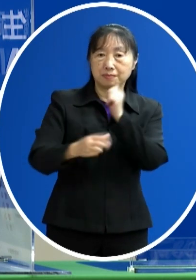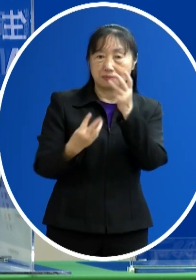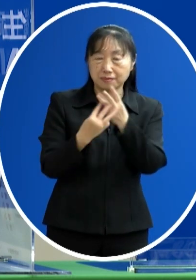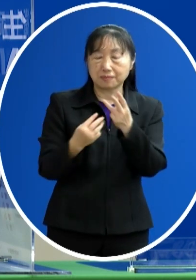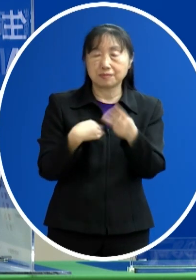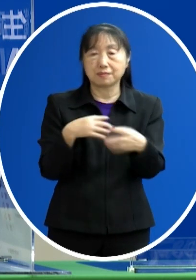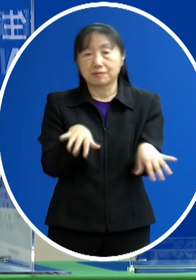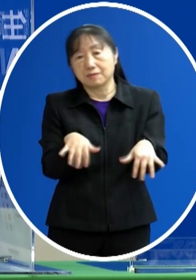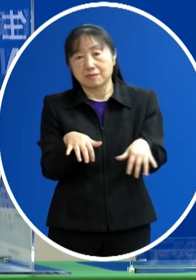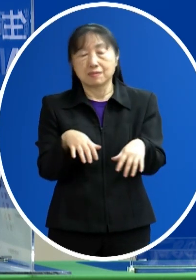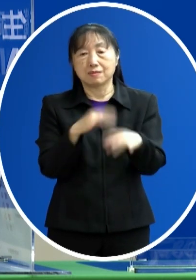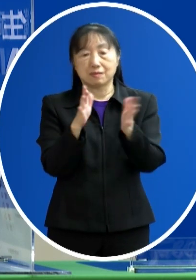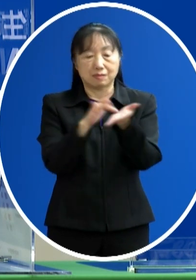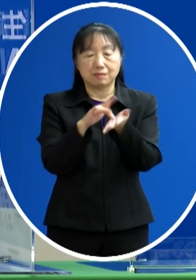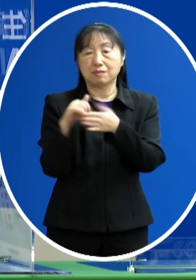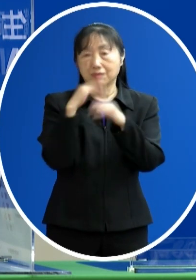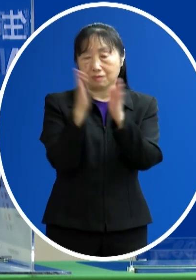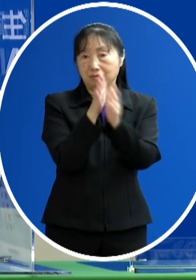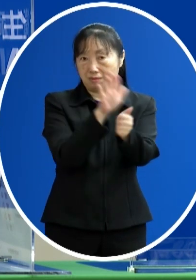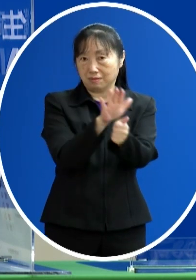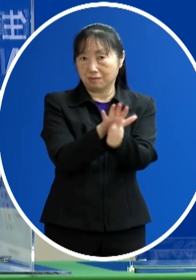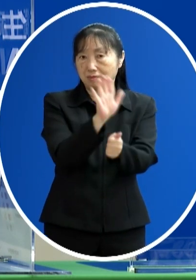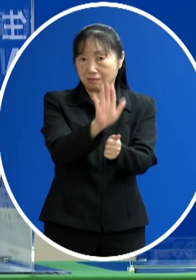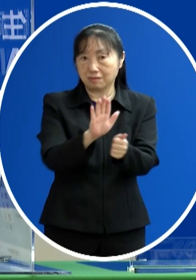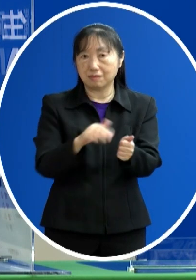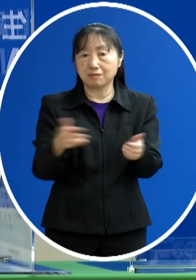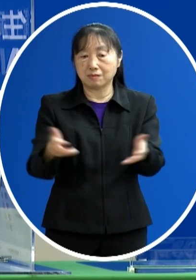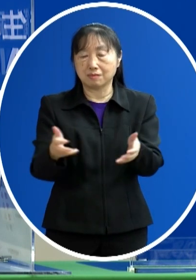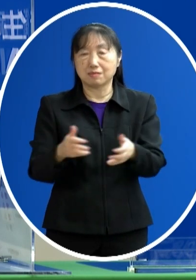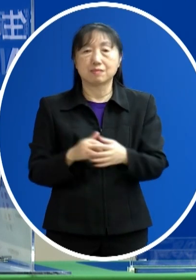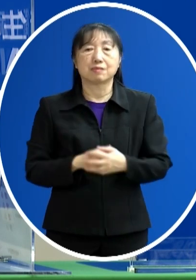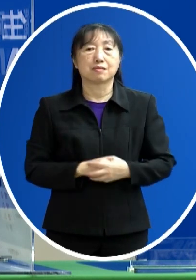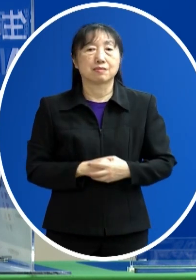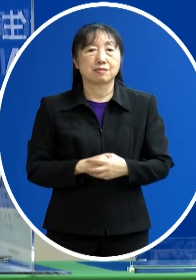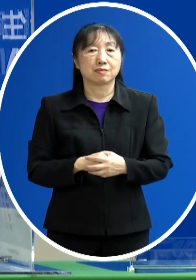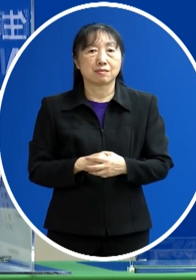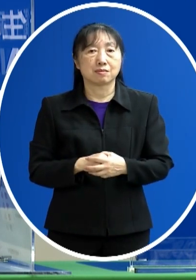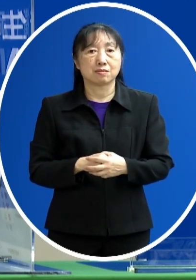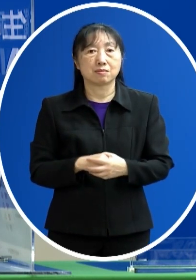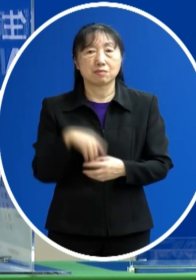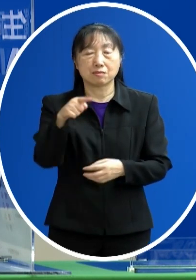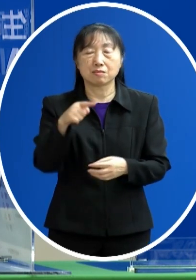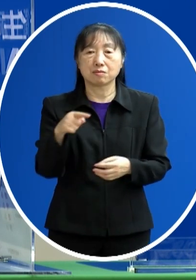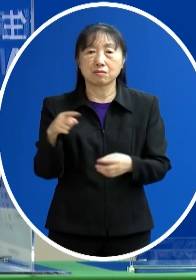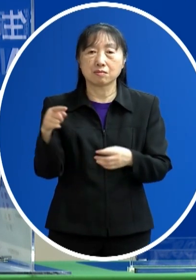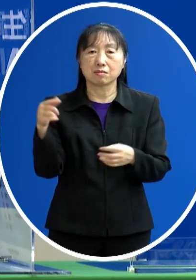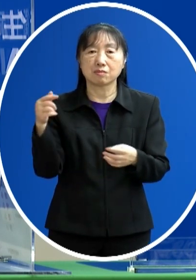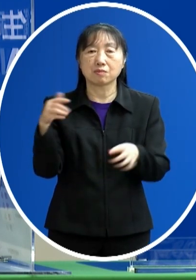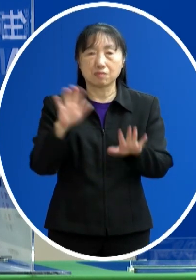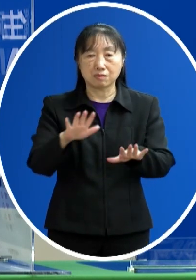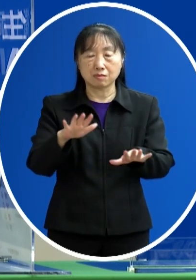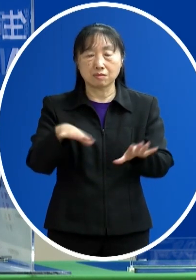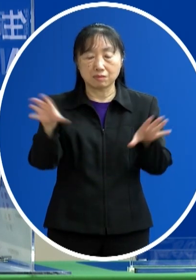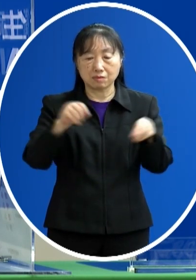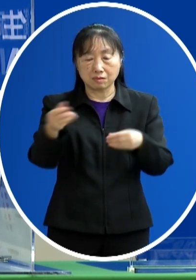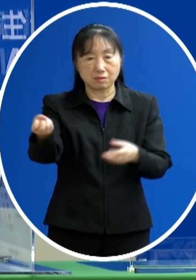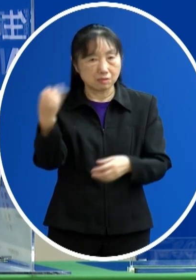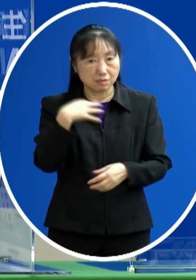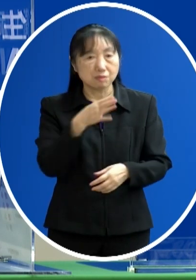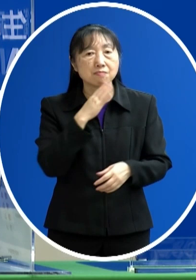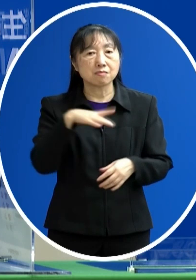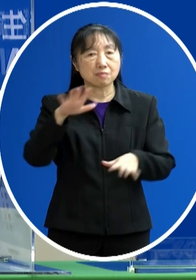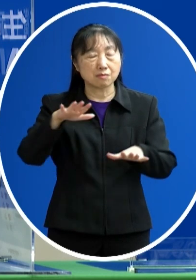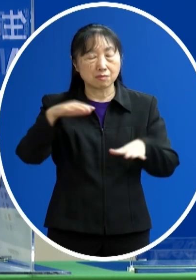痫、抗抽搐的这些药物哈，来治疗这个小朋友哈。那最后是我们今天收到资料是在